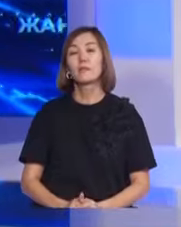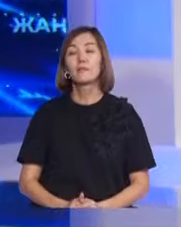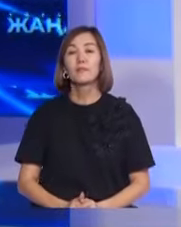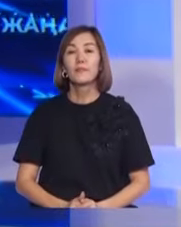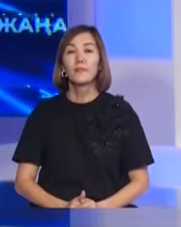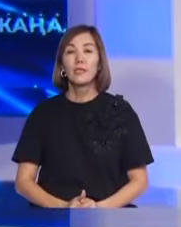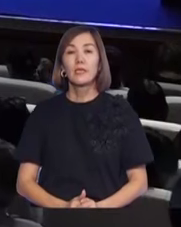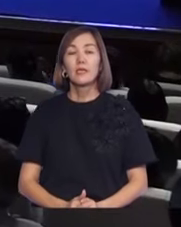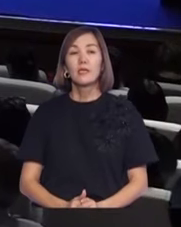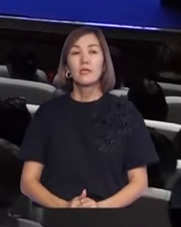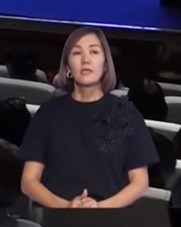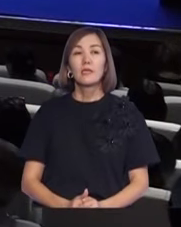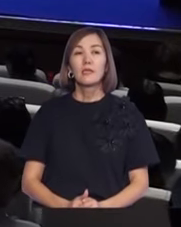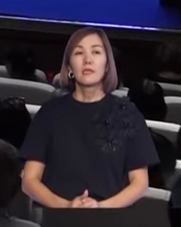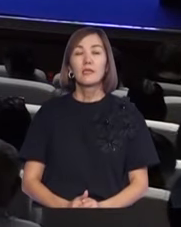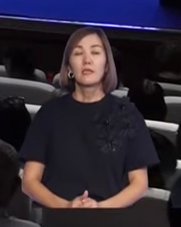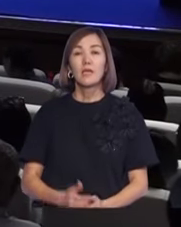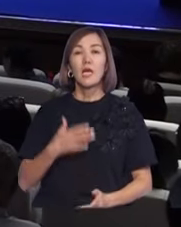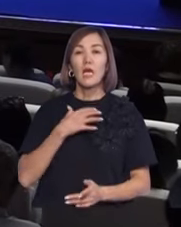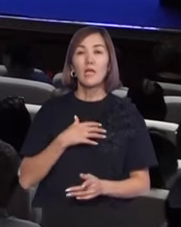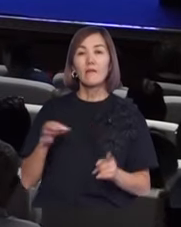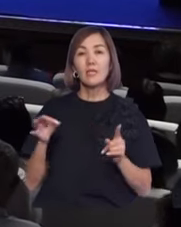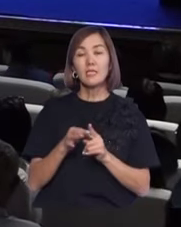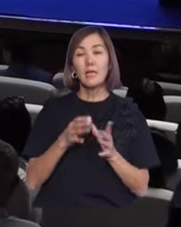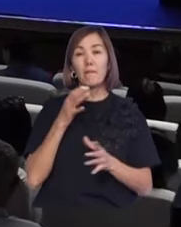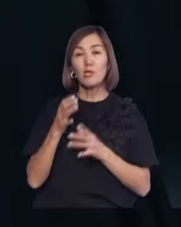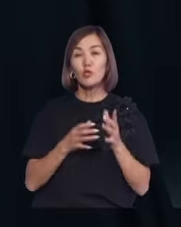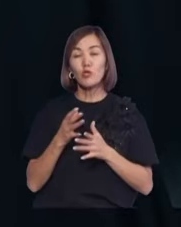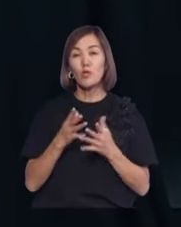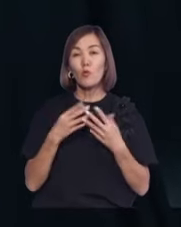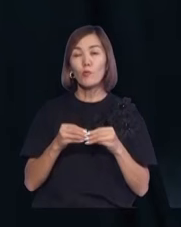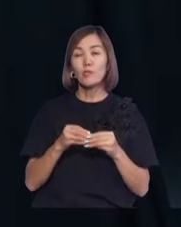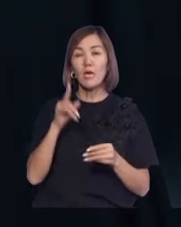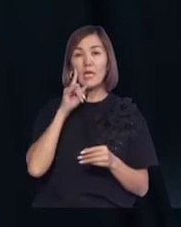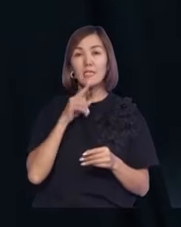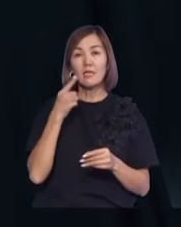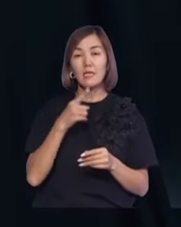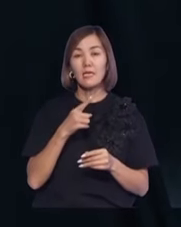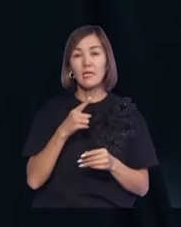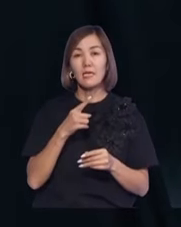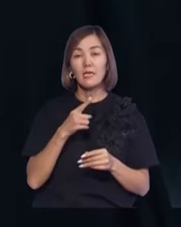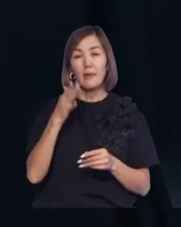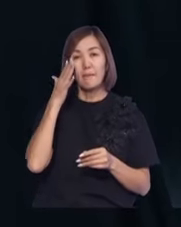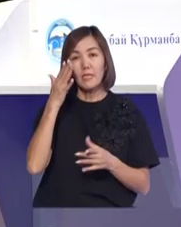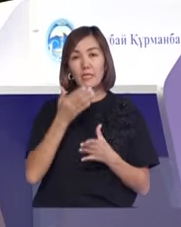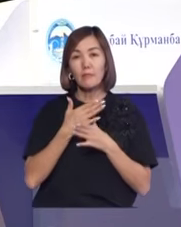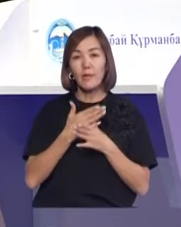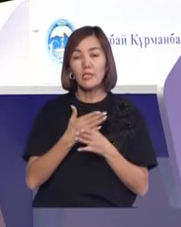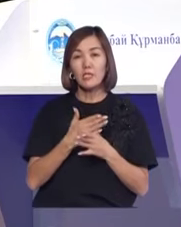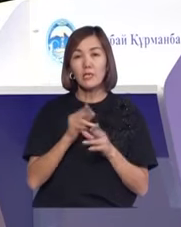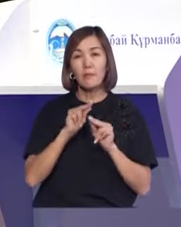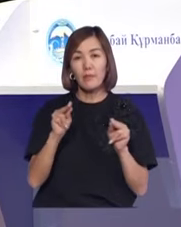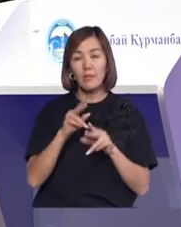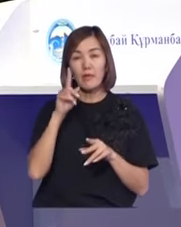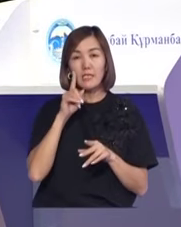следующем сюжете. Одной из главных целей Международного общества «Казах тілі» является методическая поддержка